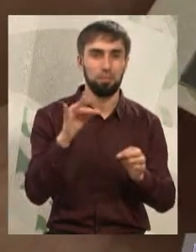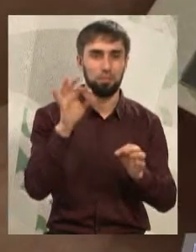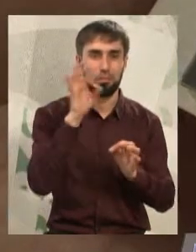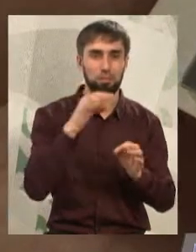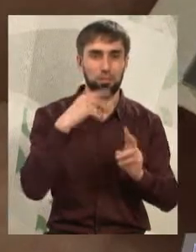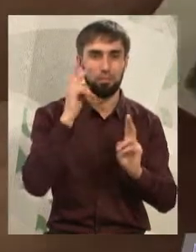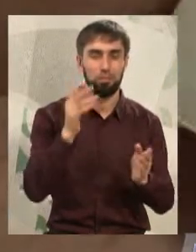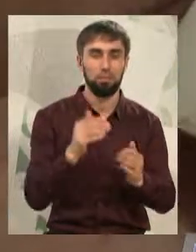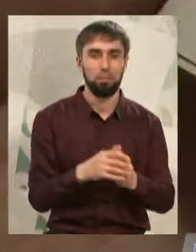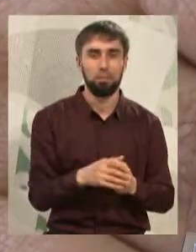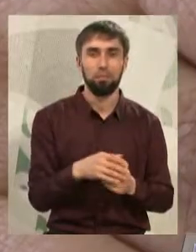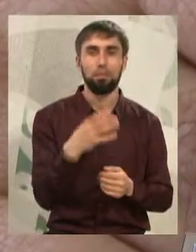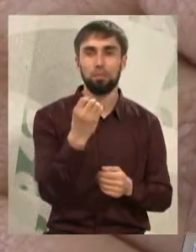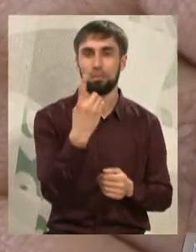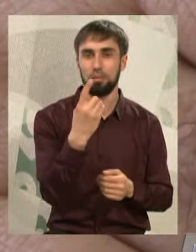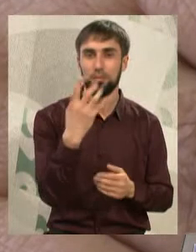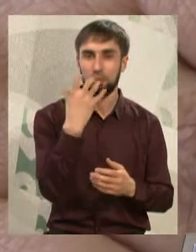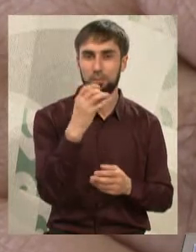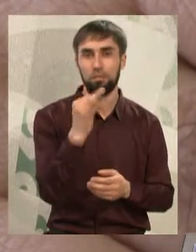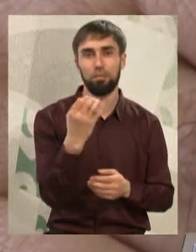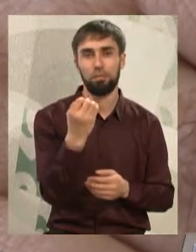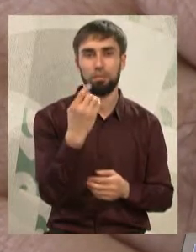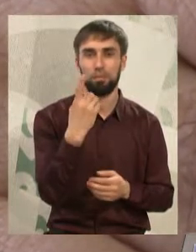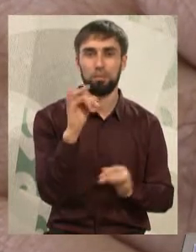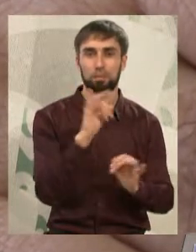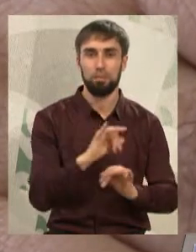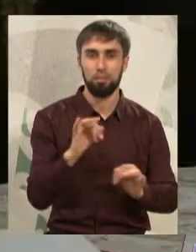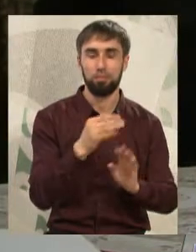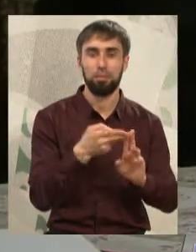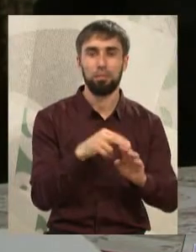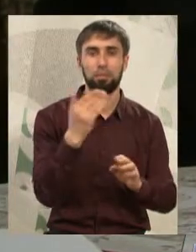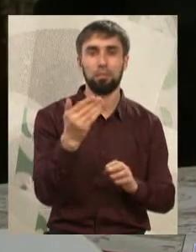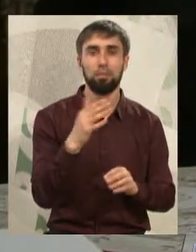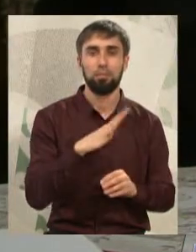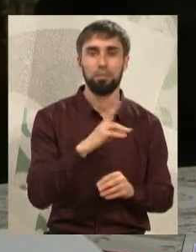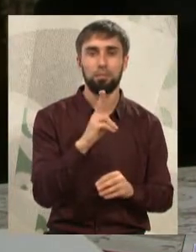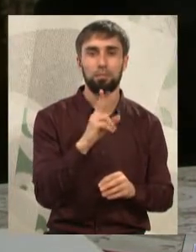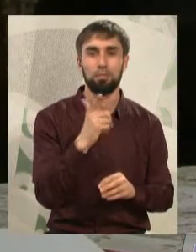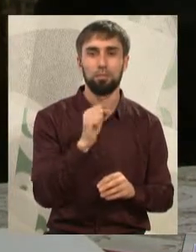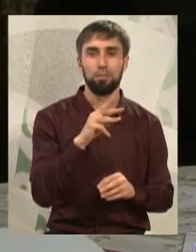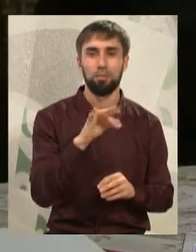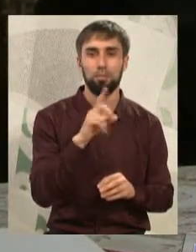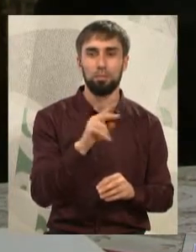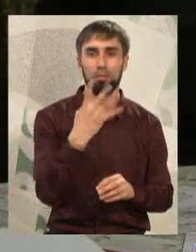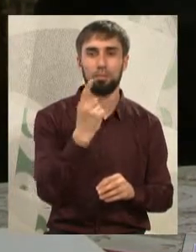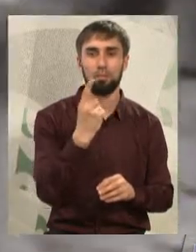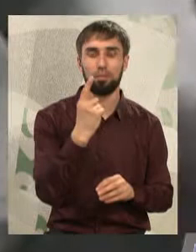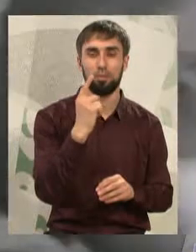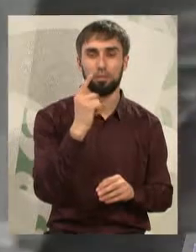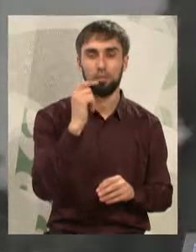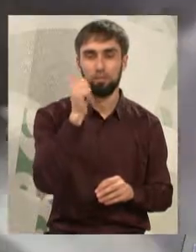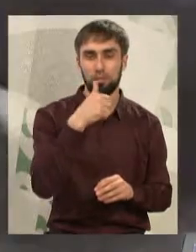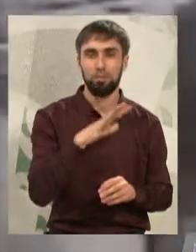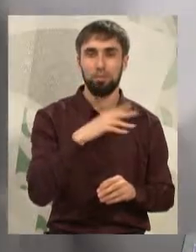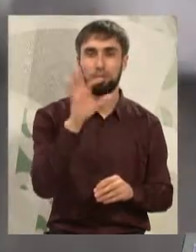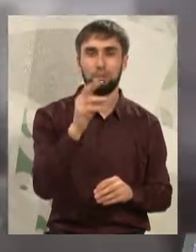фотография и еще одна история. Вся война через эпизоды из жизни конкретных людей. Камбулату Гасарову в 41-м было уже 33 года,